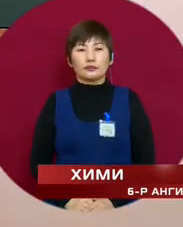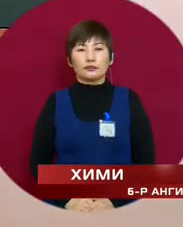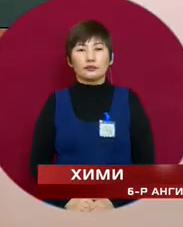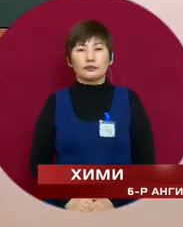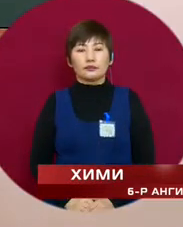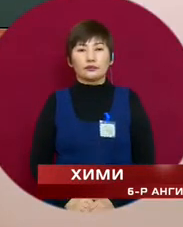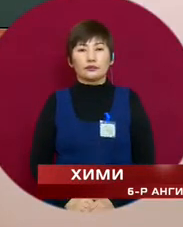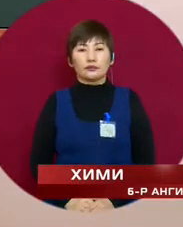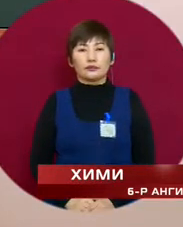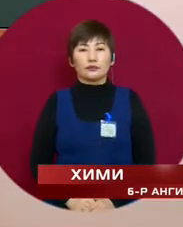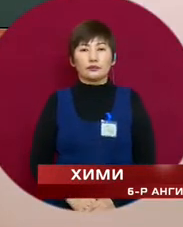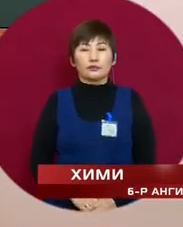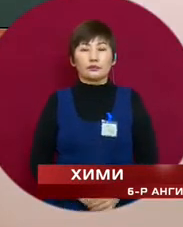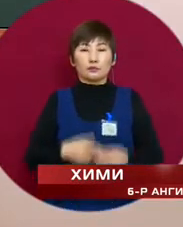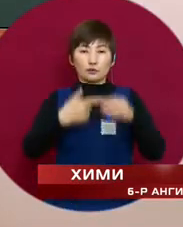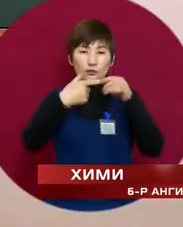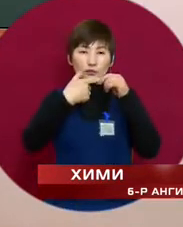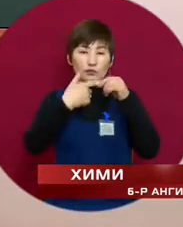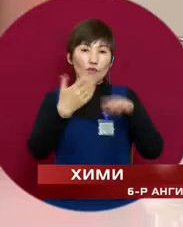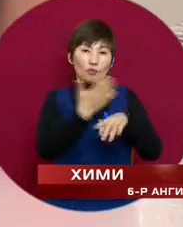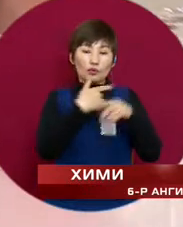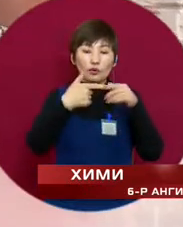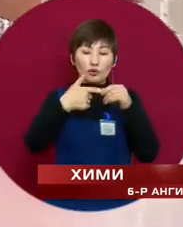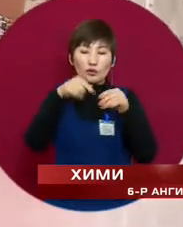За ус усмалт универсал илрүүлэгчээр дүрж үзье.